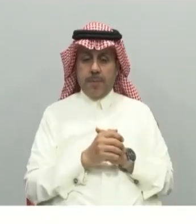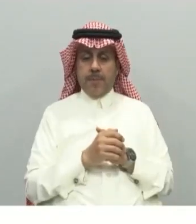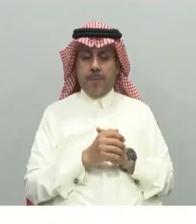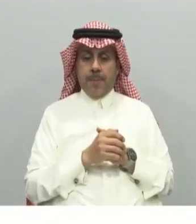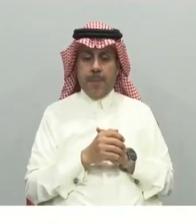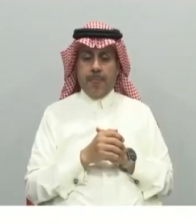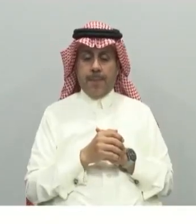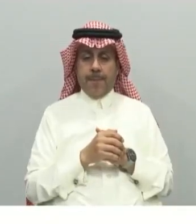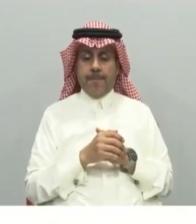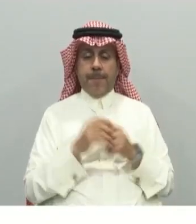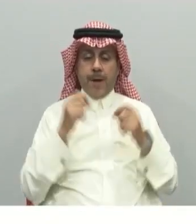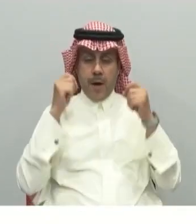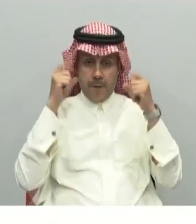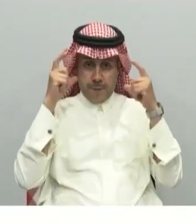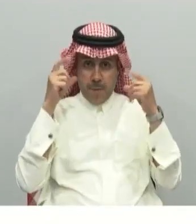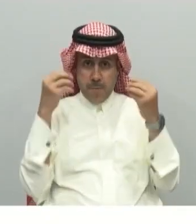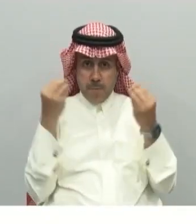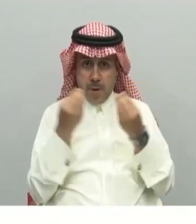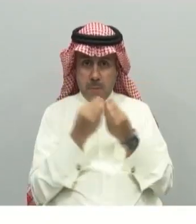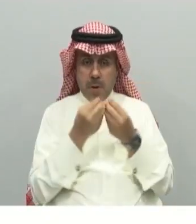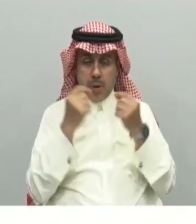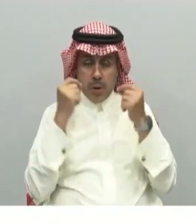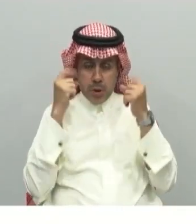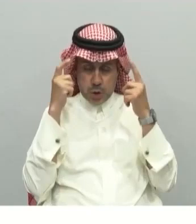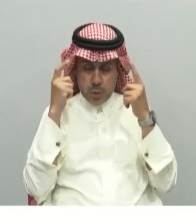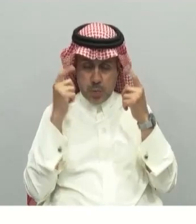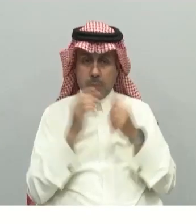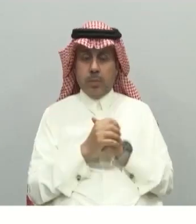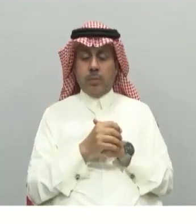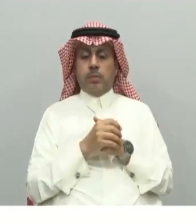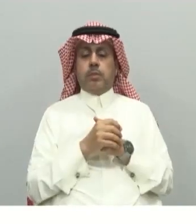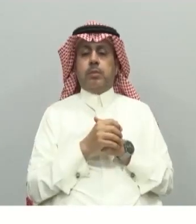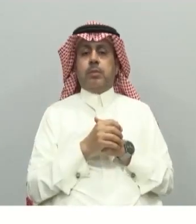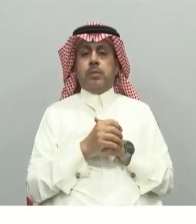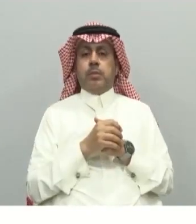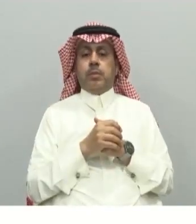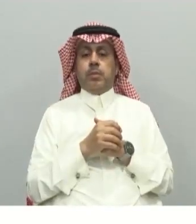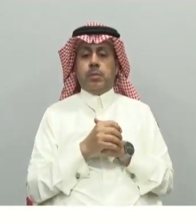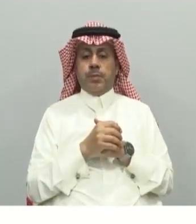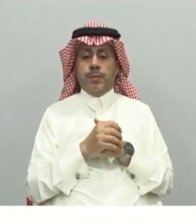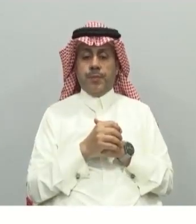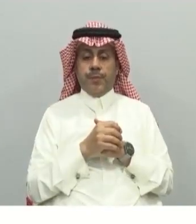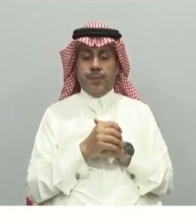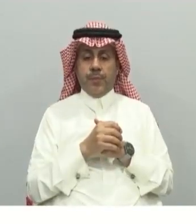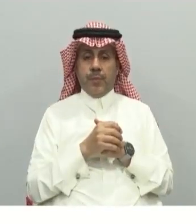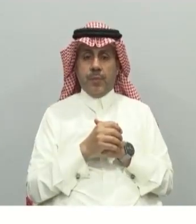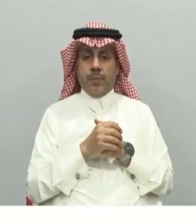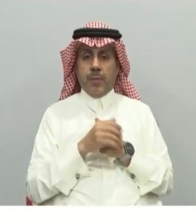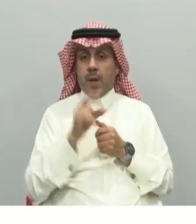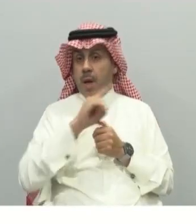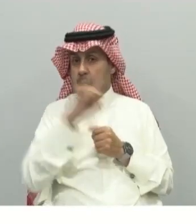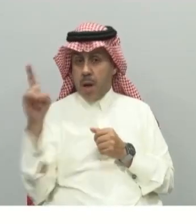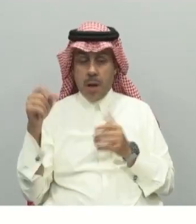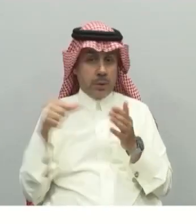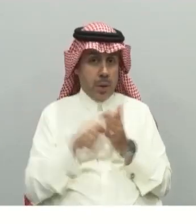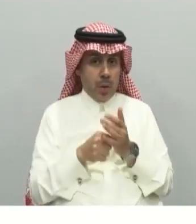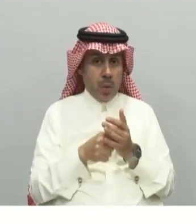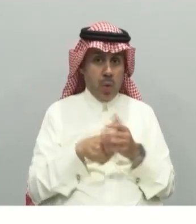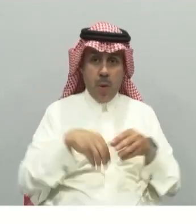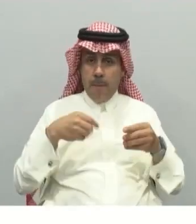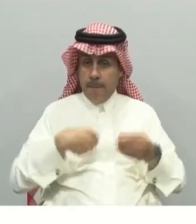تعالى نفهمها سويا ونستوعب المقصود بها هنا ايها الطلاب والطالبات لا تخلو اي